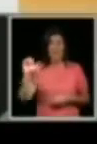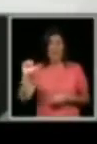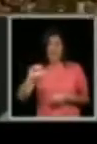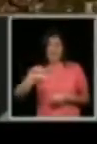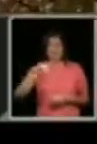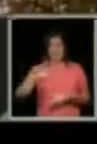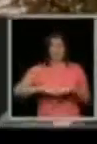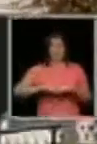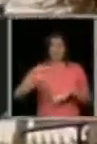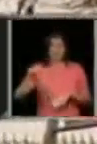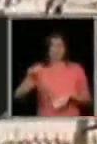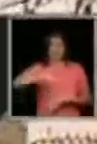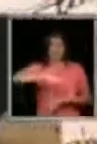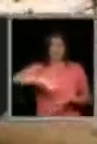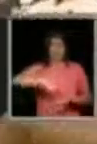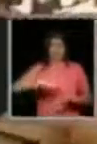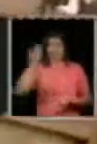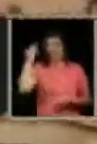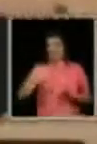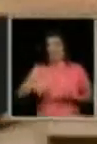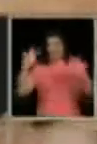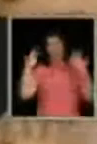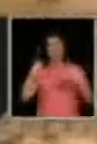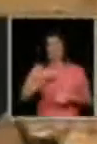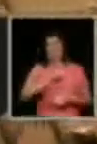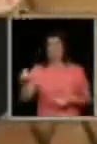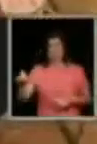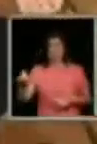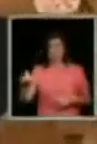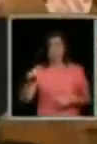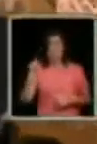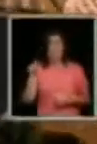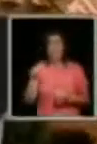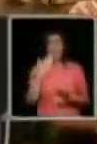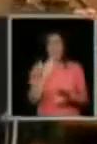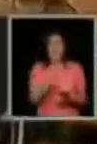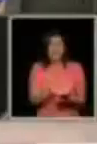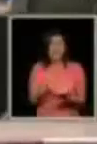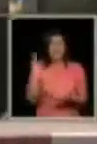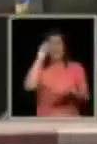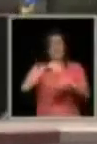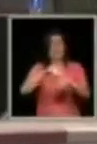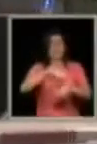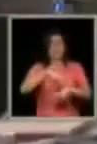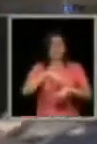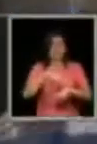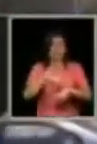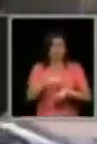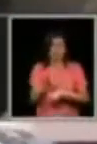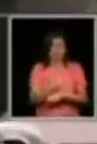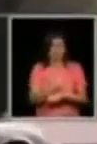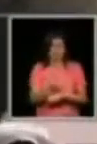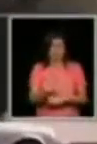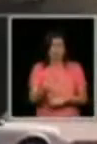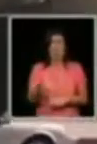בשעה 4 בצהריים, מנהל איתה את השיחה הזאת, היא מתועדת במצלמות, ראינו אותה, הוא מציג את עצמו כבעל